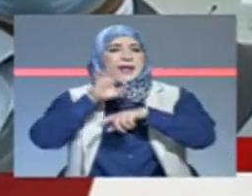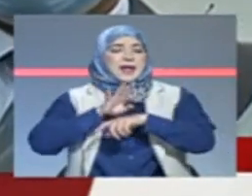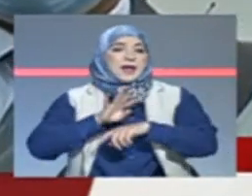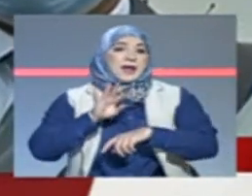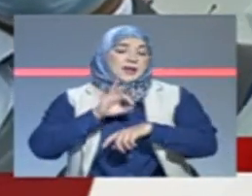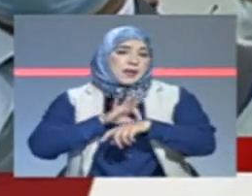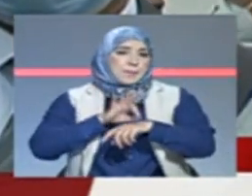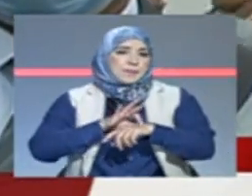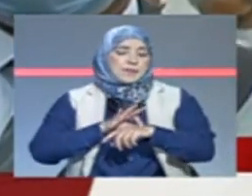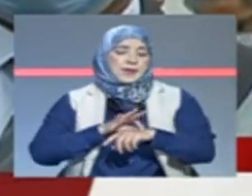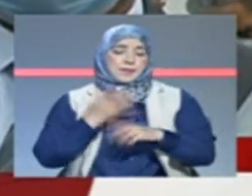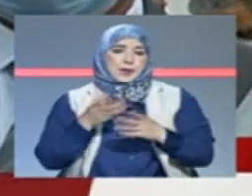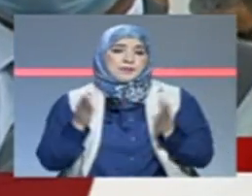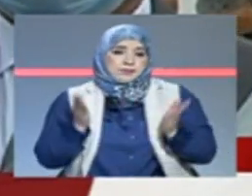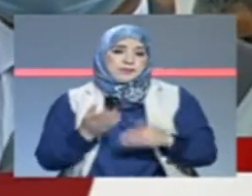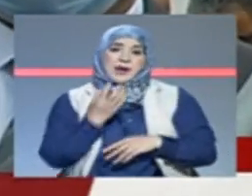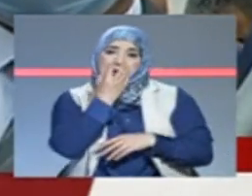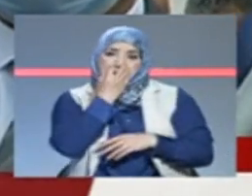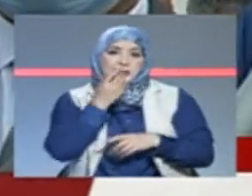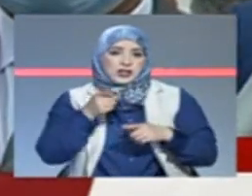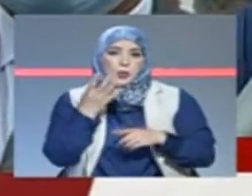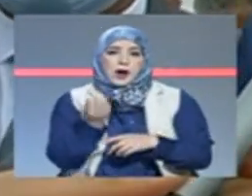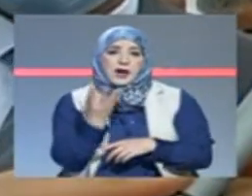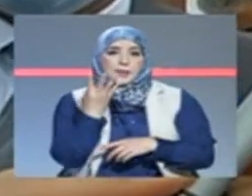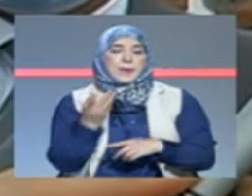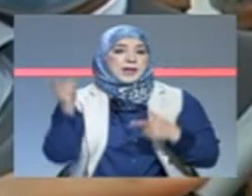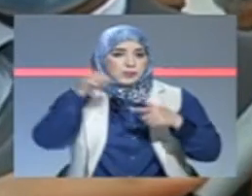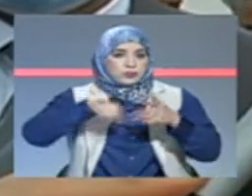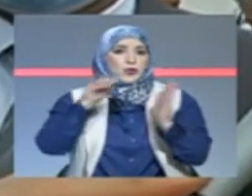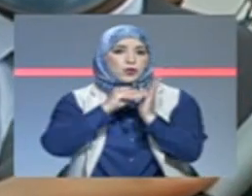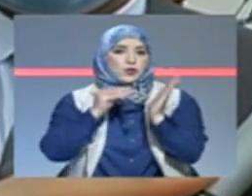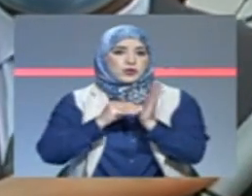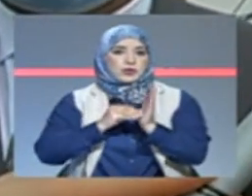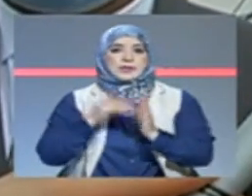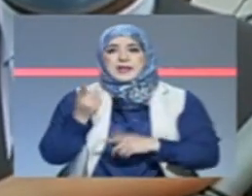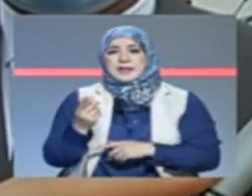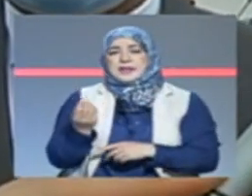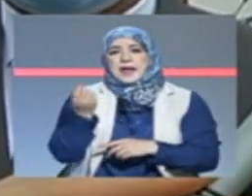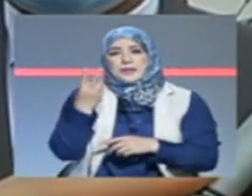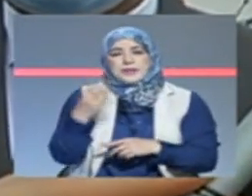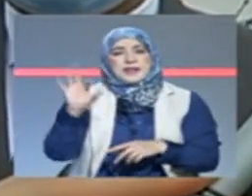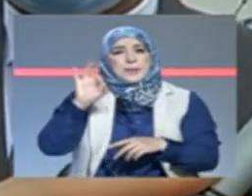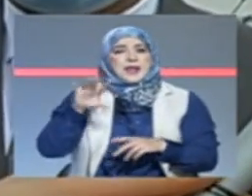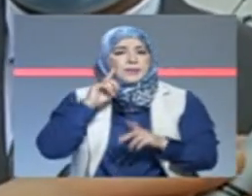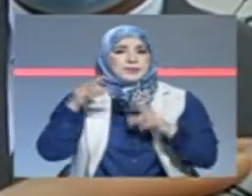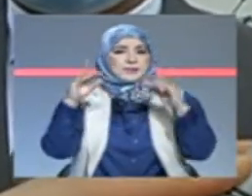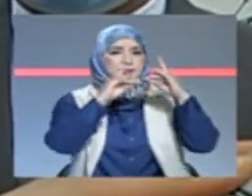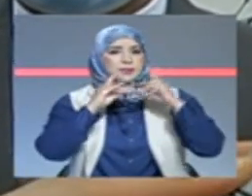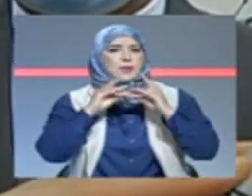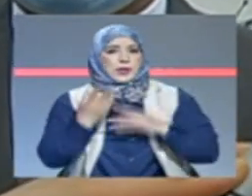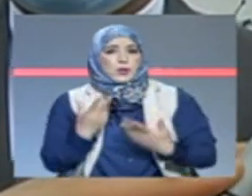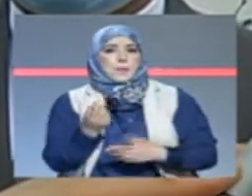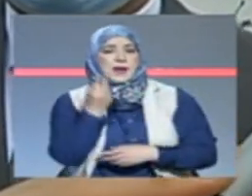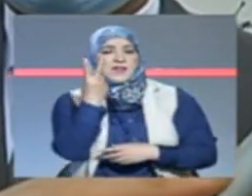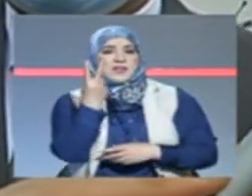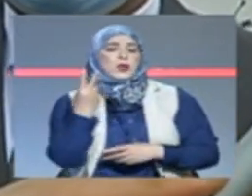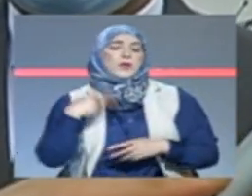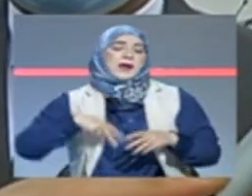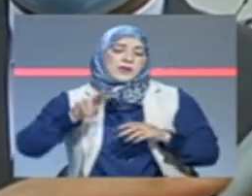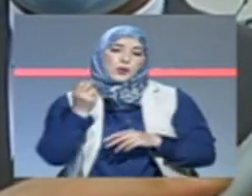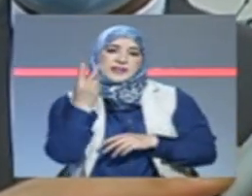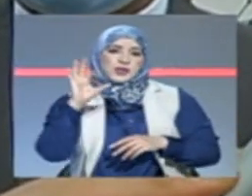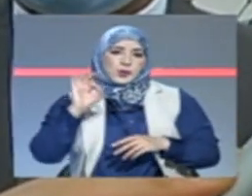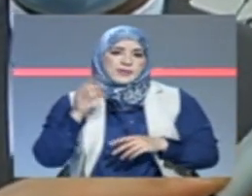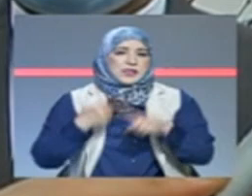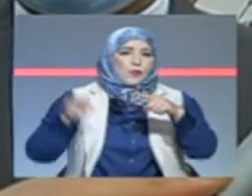400 ومازال يزيد العدد. كان عندنا 450 سرير أكسجين ولاو 2250، ما تضاعفوا في